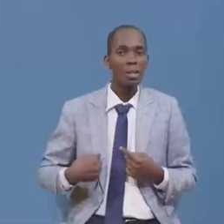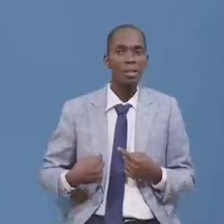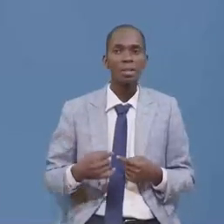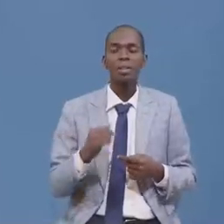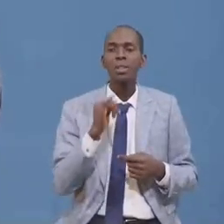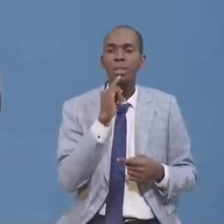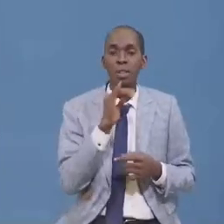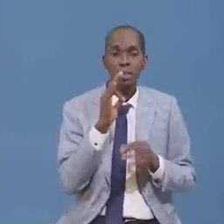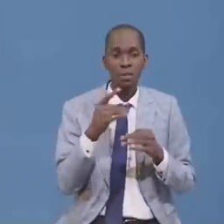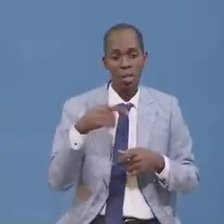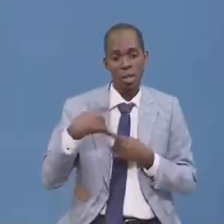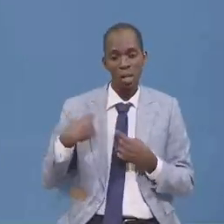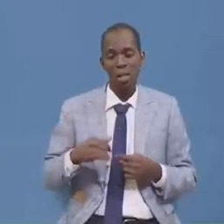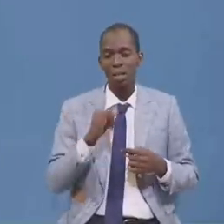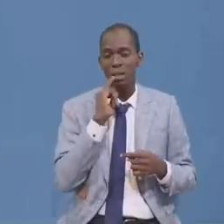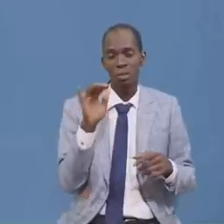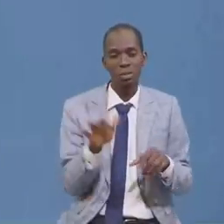Si le cœur est malade,